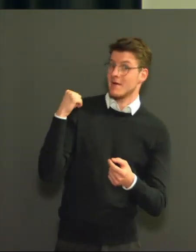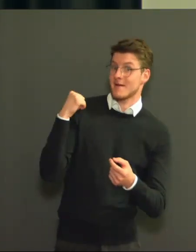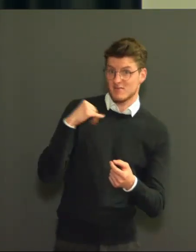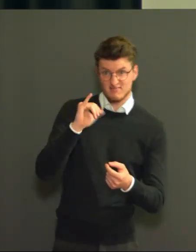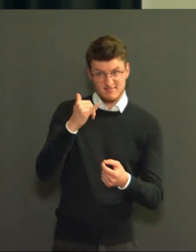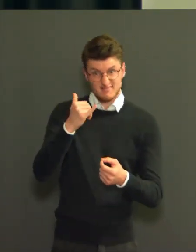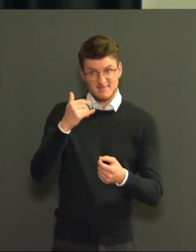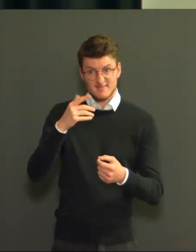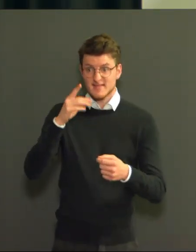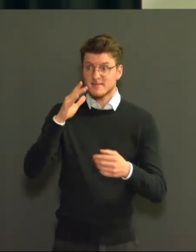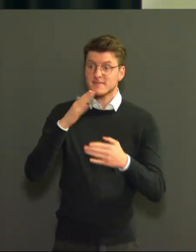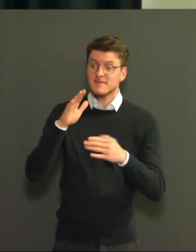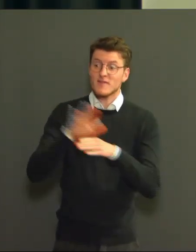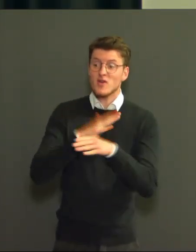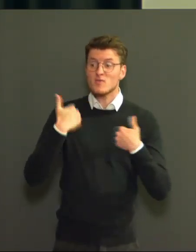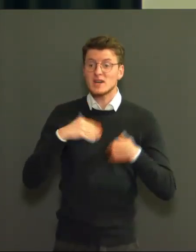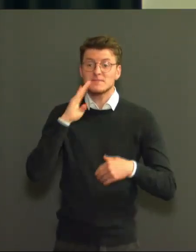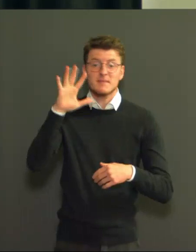heeft gekregen.